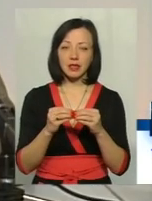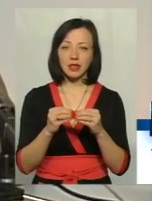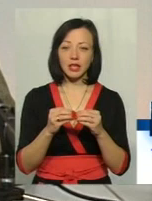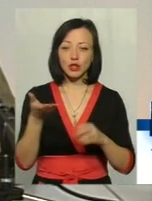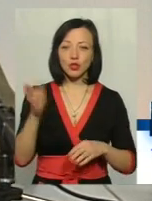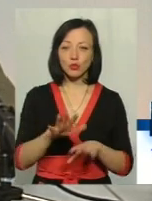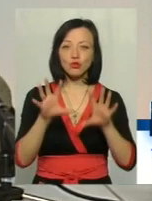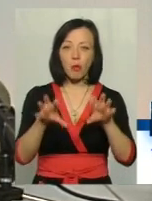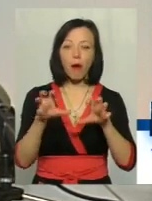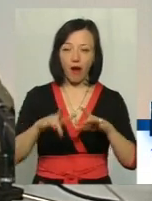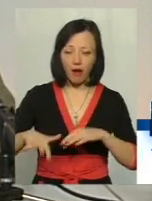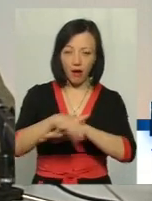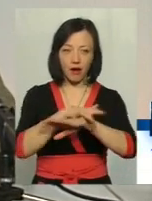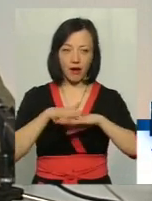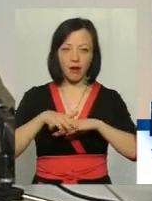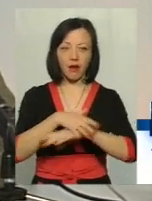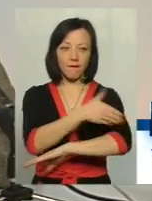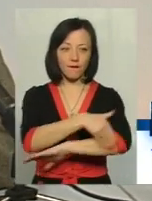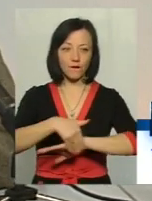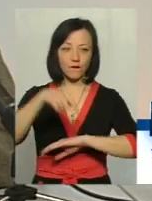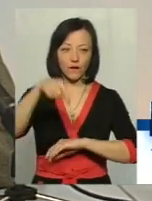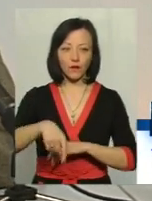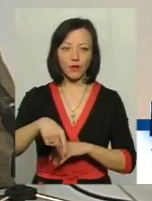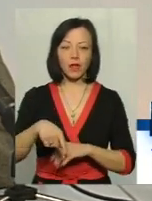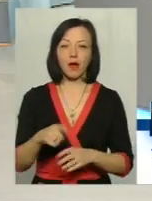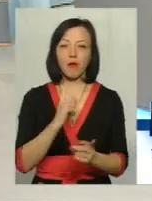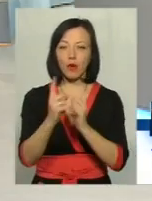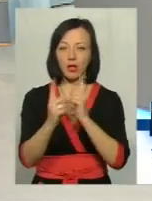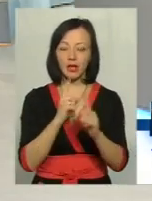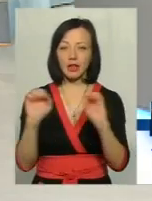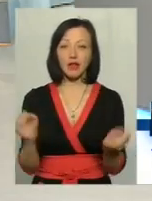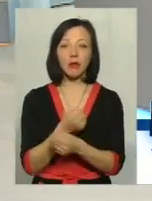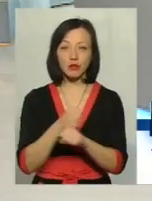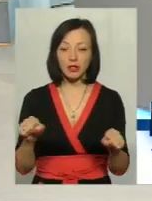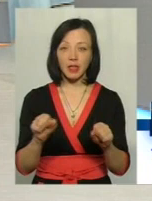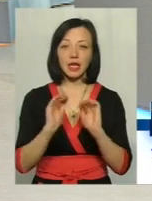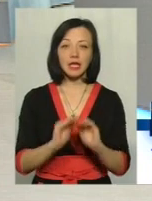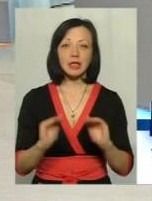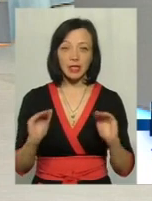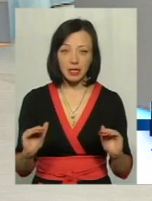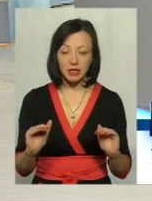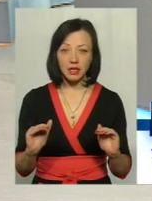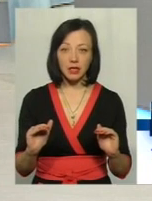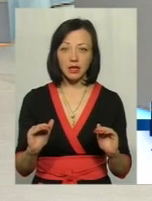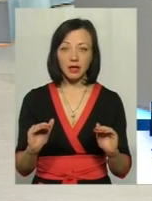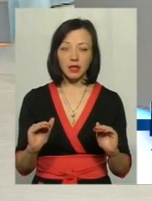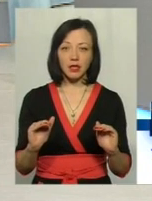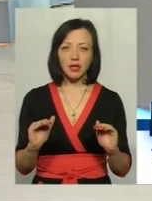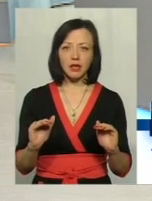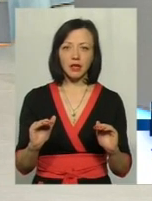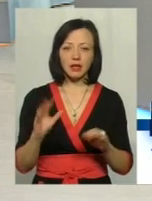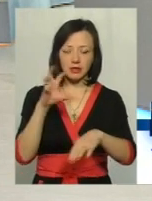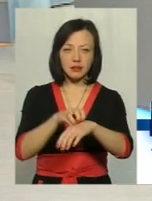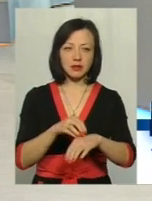голів цих. Вони всі у дворі. Пройти неможливо. Діти порваті хватають, лізуть